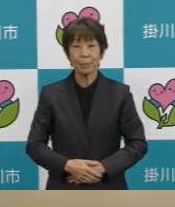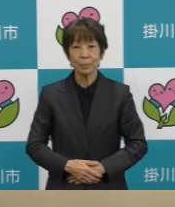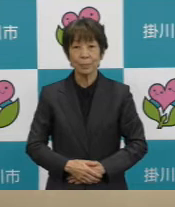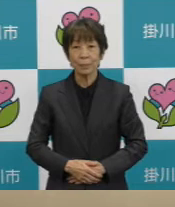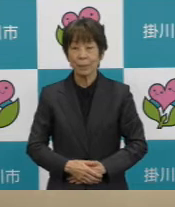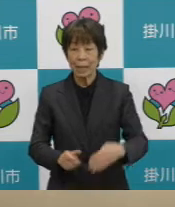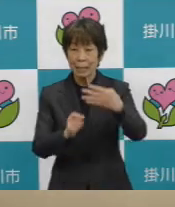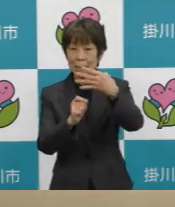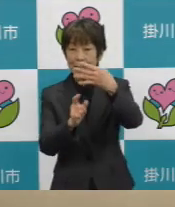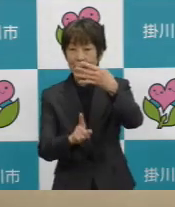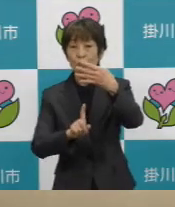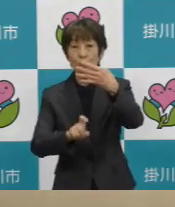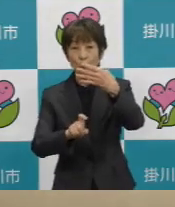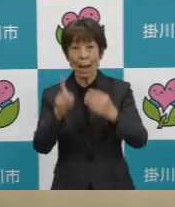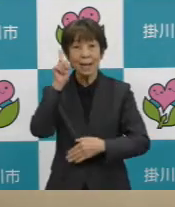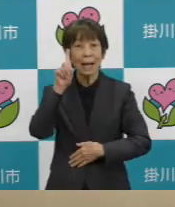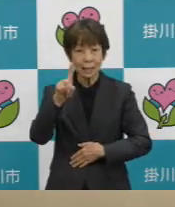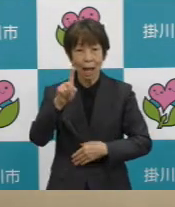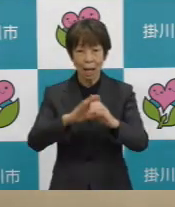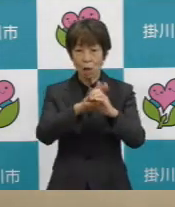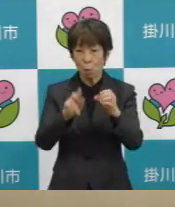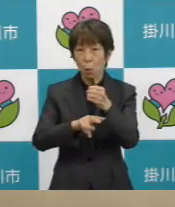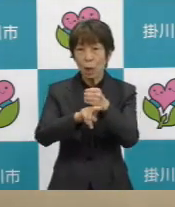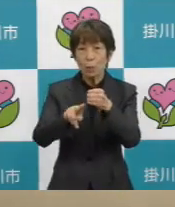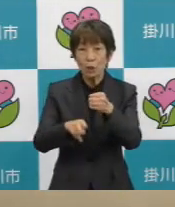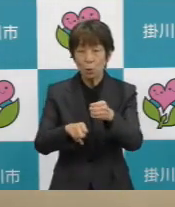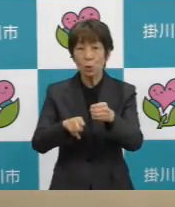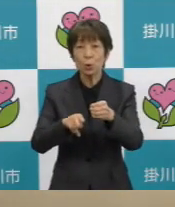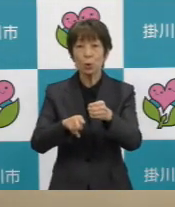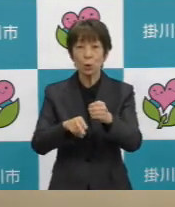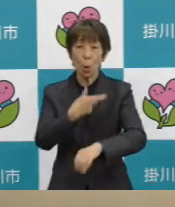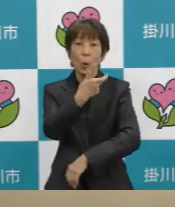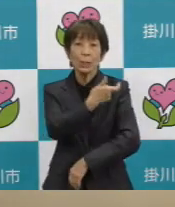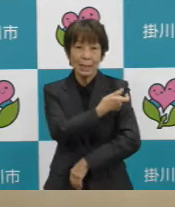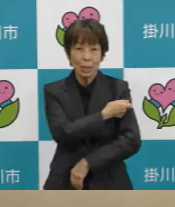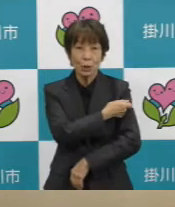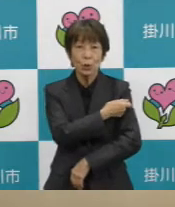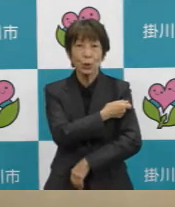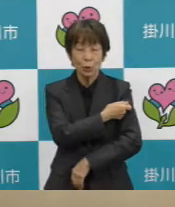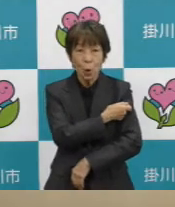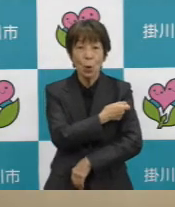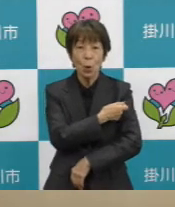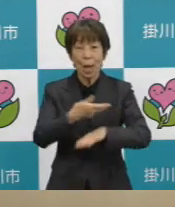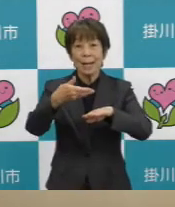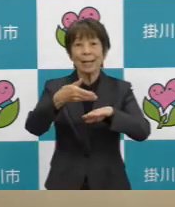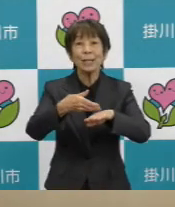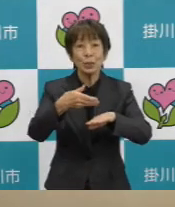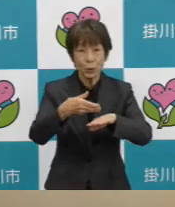月10日、コロナウイルスの接種のシミュレーションを、